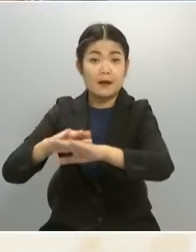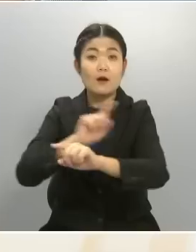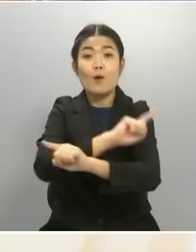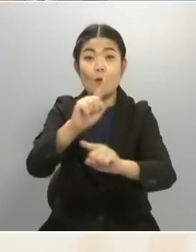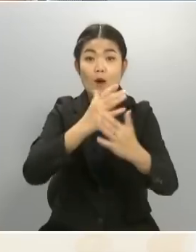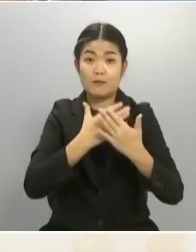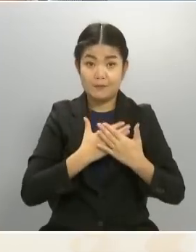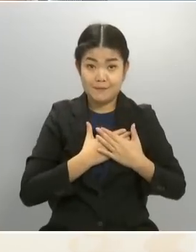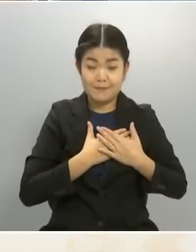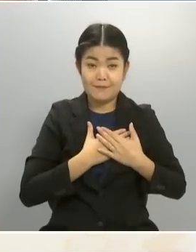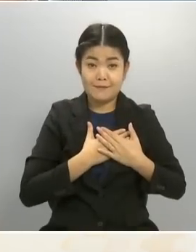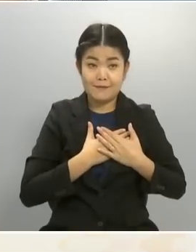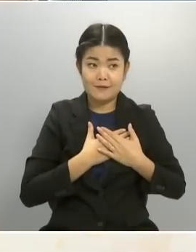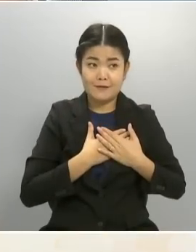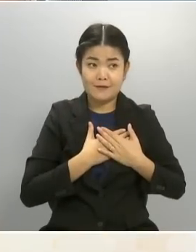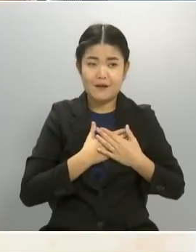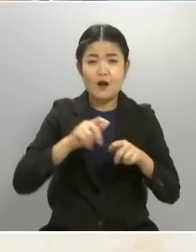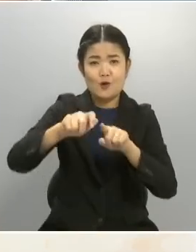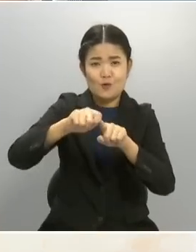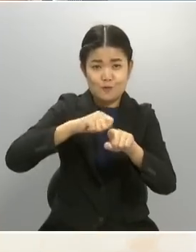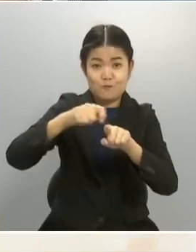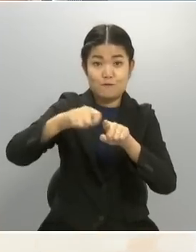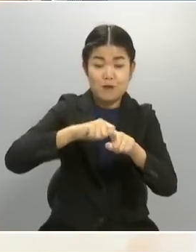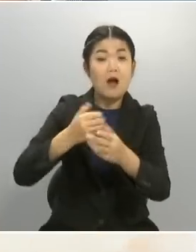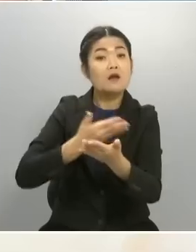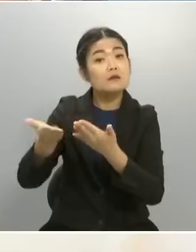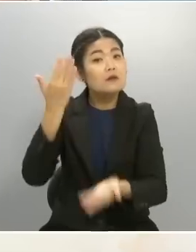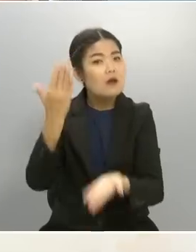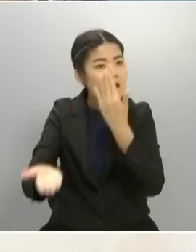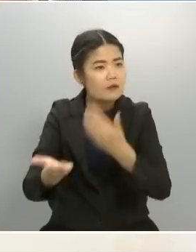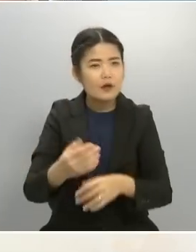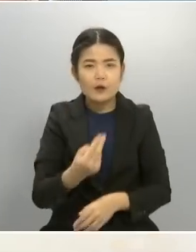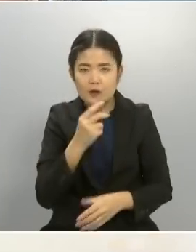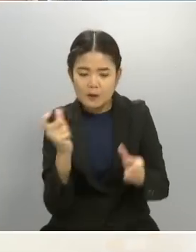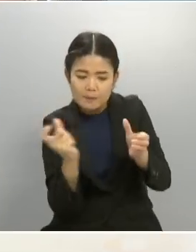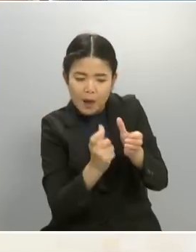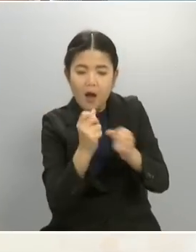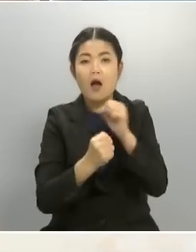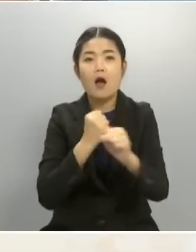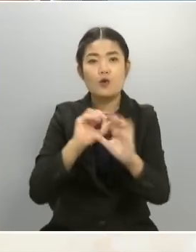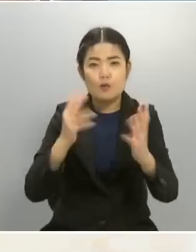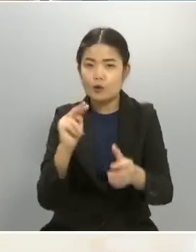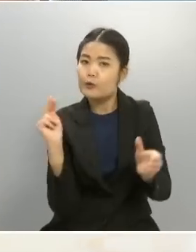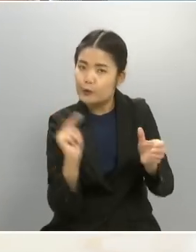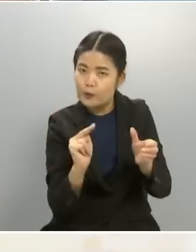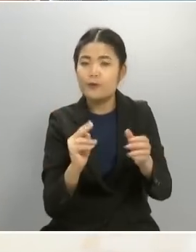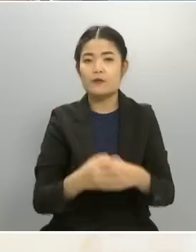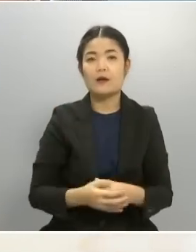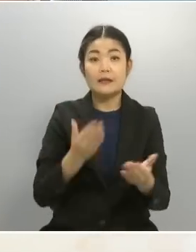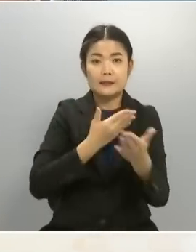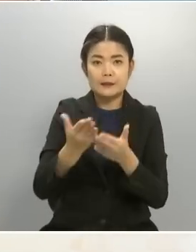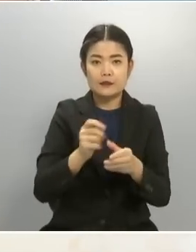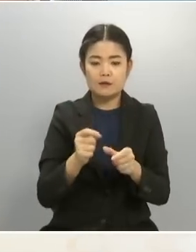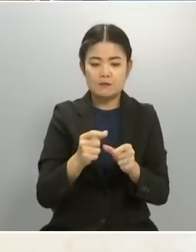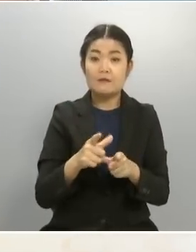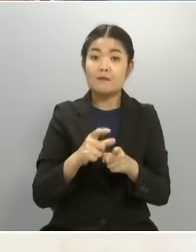รักวาเลนไทน์ไปใช้ถุงยางอนามัยหรือไปซื้อกรุณาวันหมดอายุด้วยแล้วก็ซื้อให้ได้ตามขนาดของ